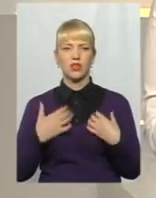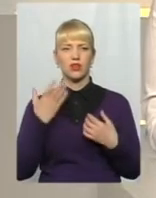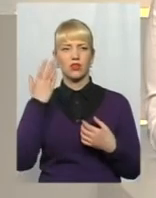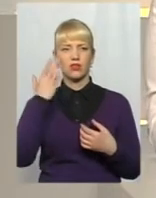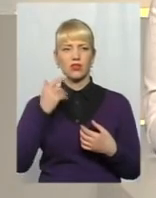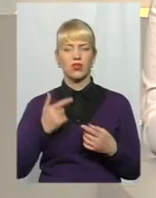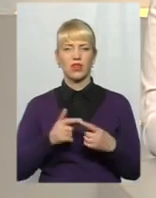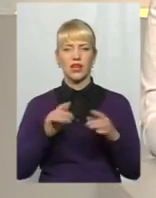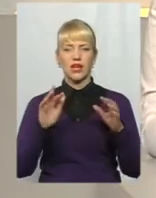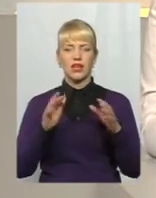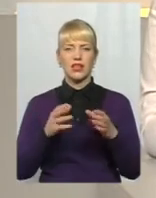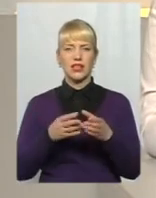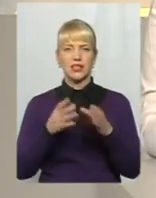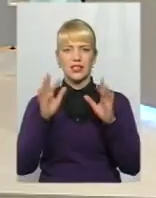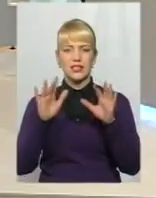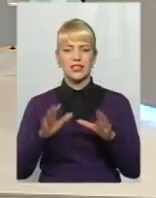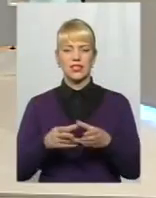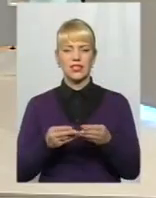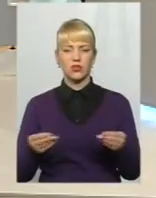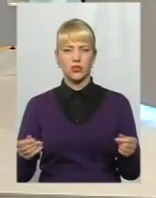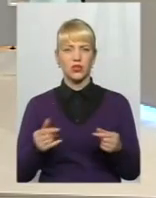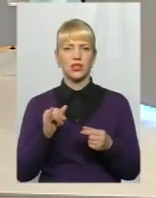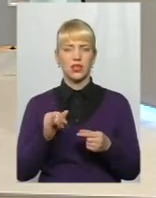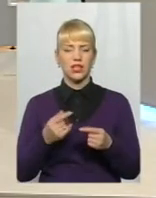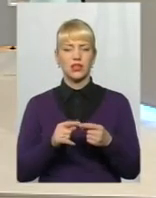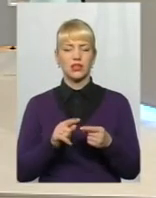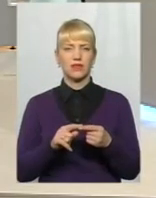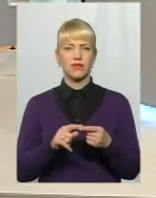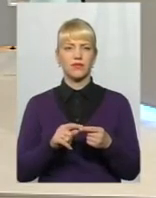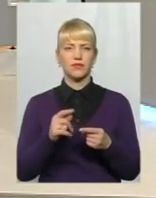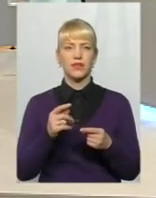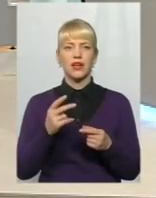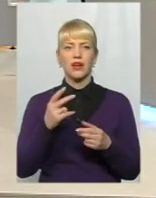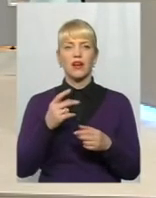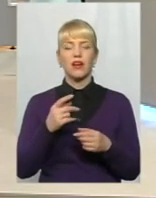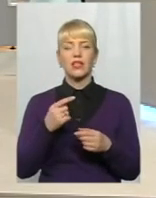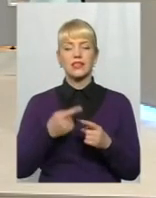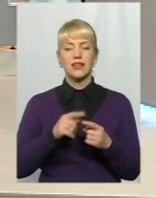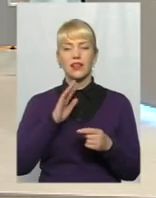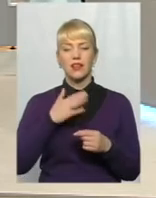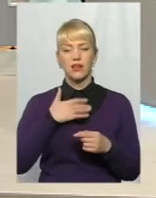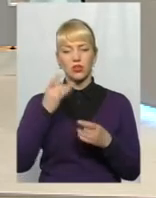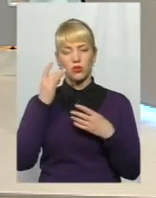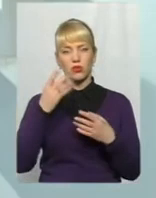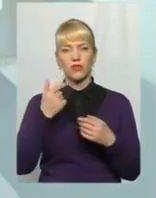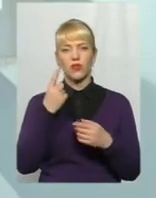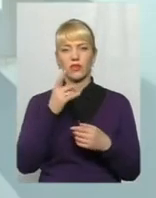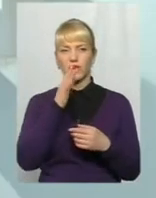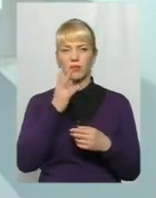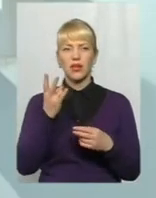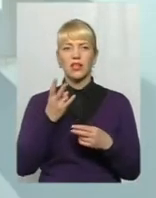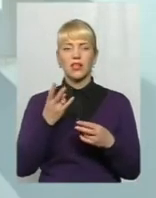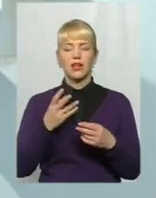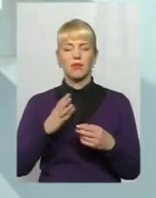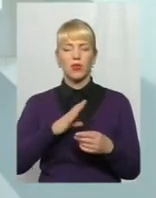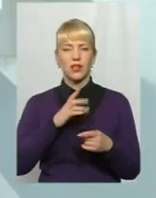сходить сніг і це все видно. Так, це знову наша культура, тому що один час встановлювали таблички, що якщо ви вигулюєте своїх домашніх тварин, то прибирайте за ними,